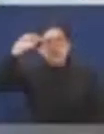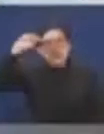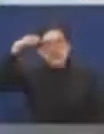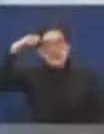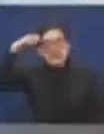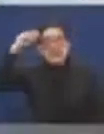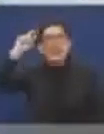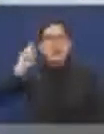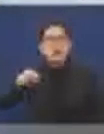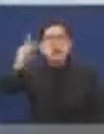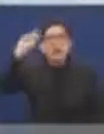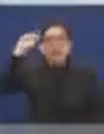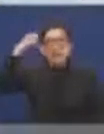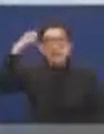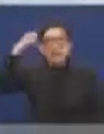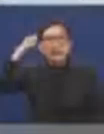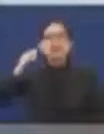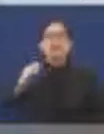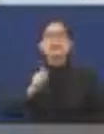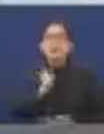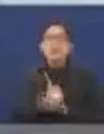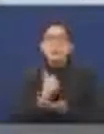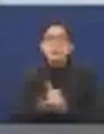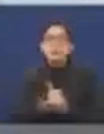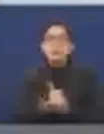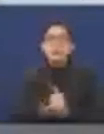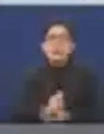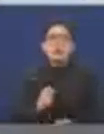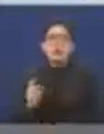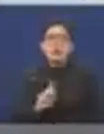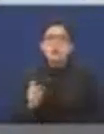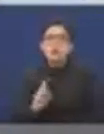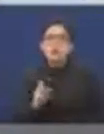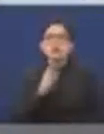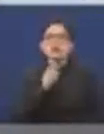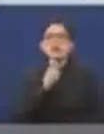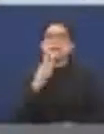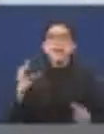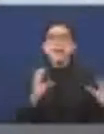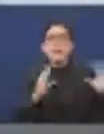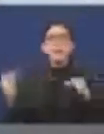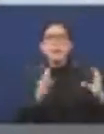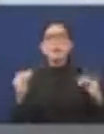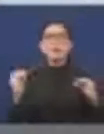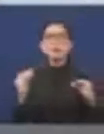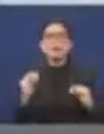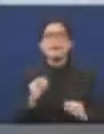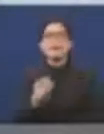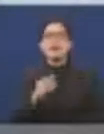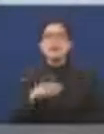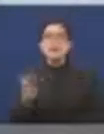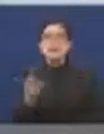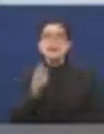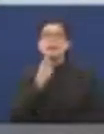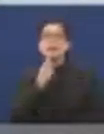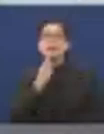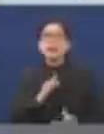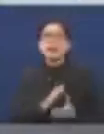bahwa yang terpenting bukanlah tentang debat, melainkan tentang masa depan